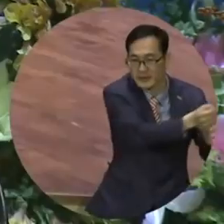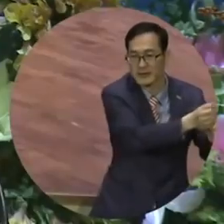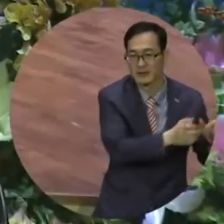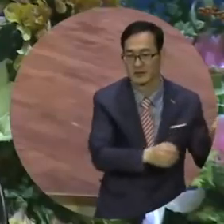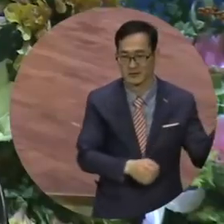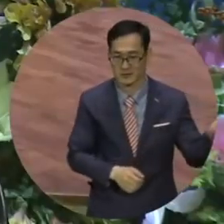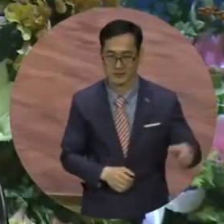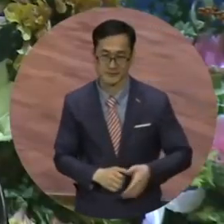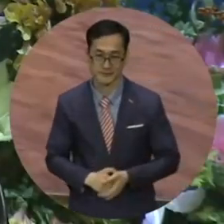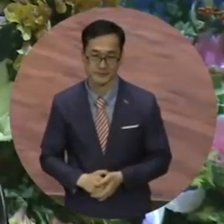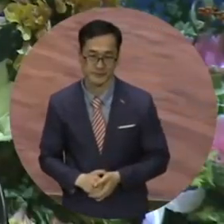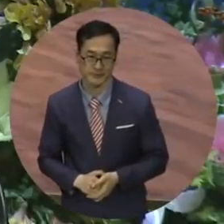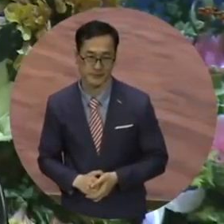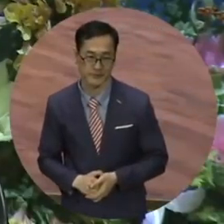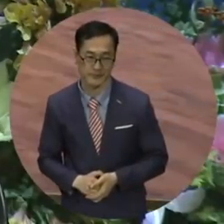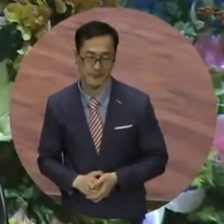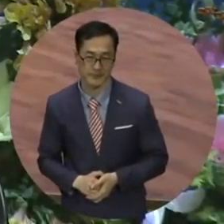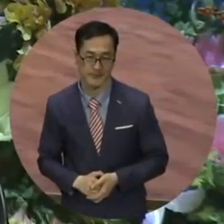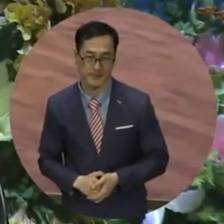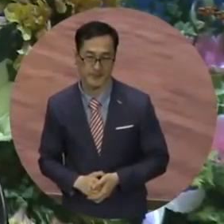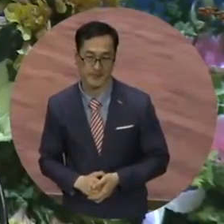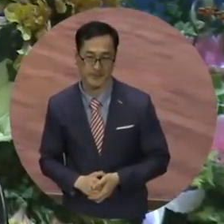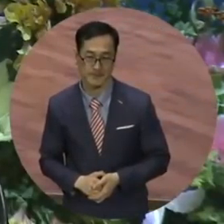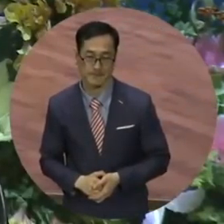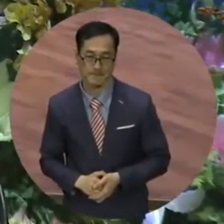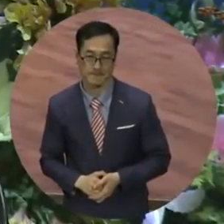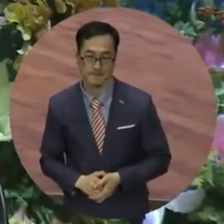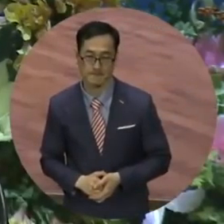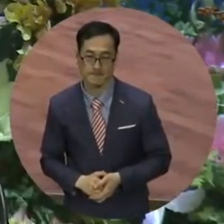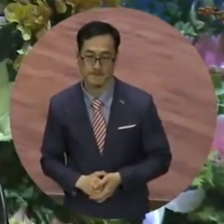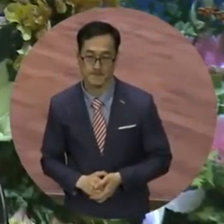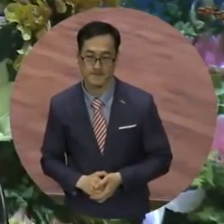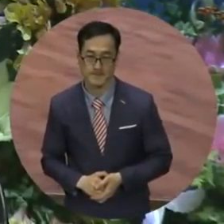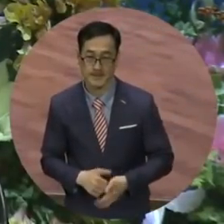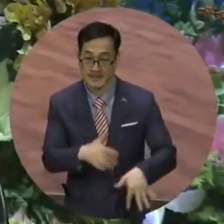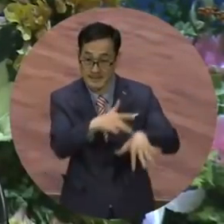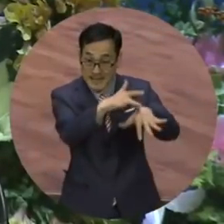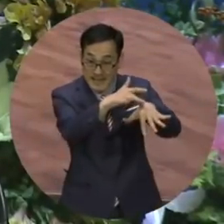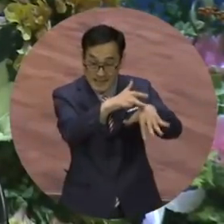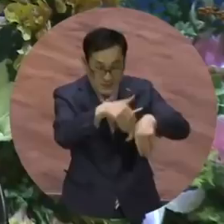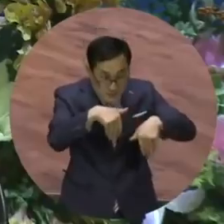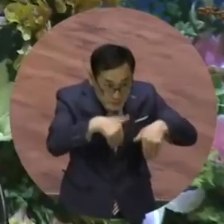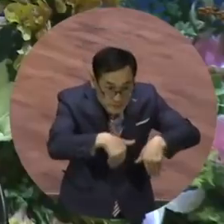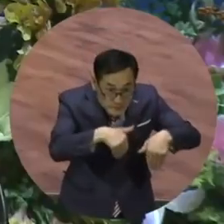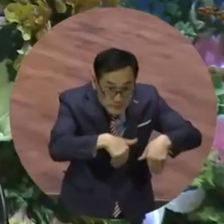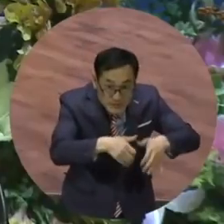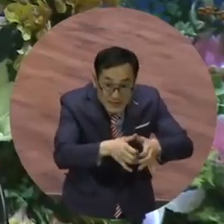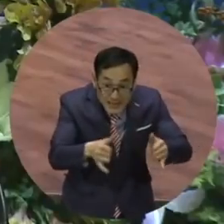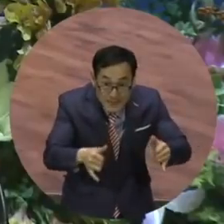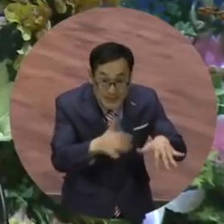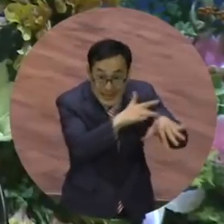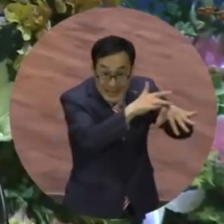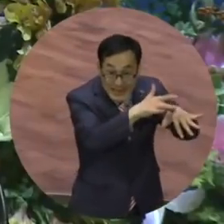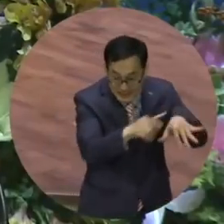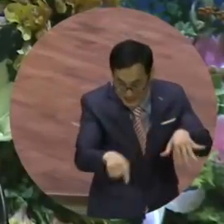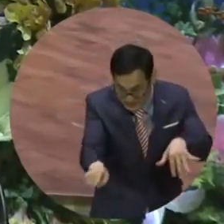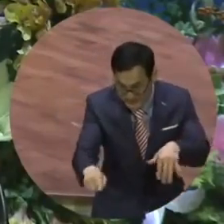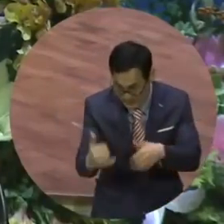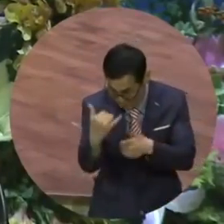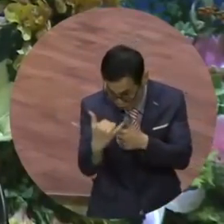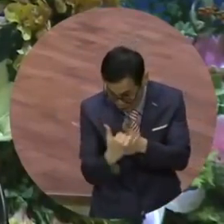마귀 졸개 귀신들 절대 인간에게 유익을 주지 않습니다.